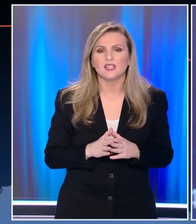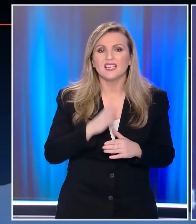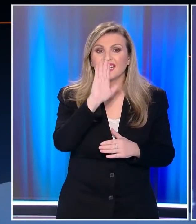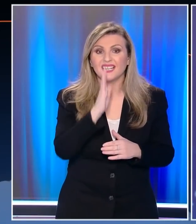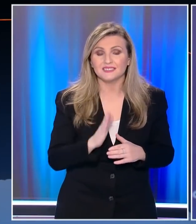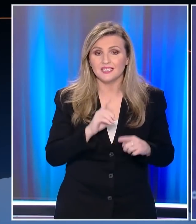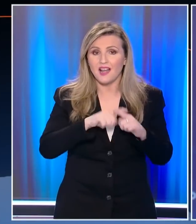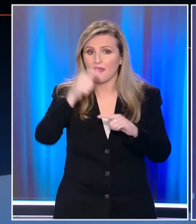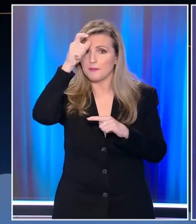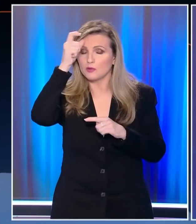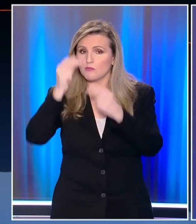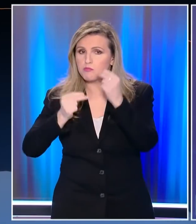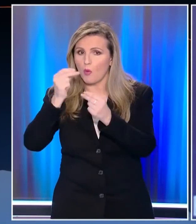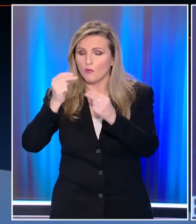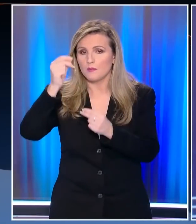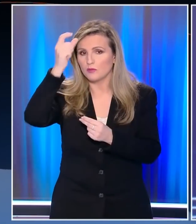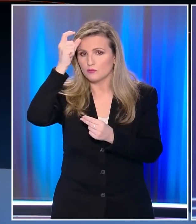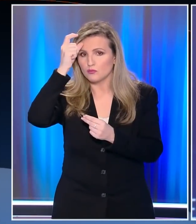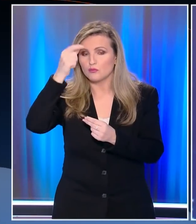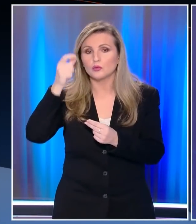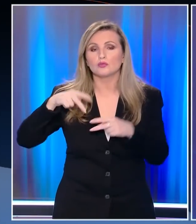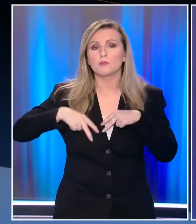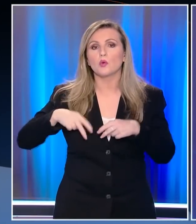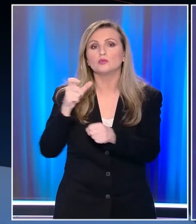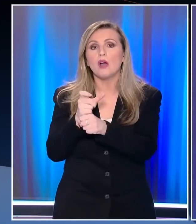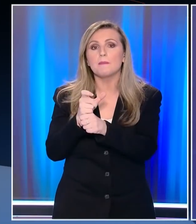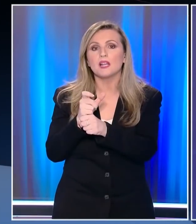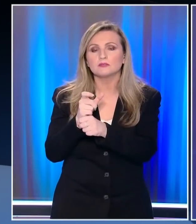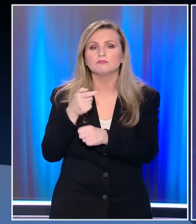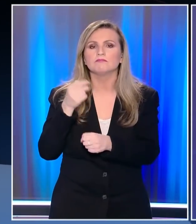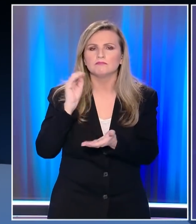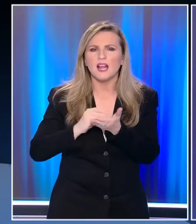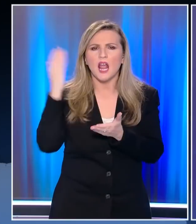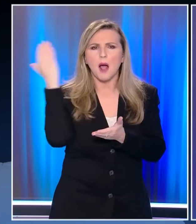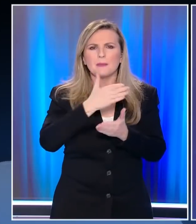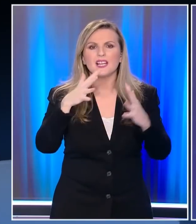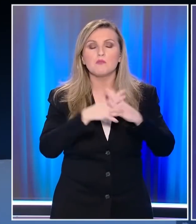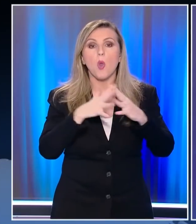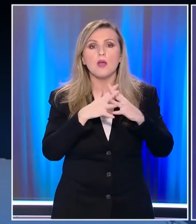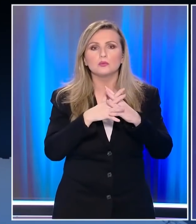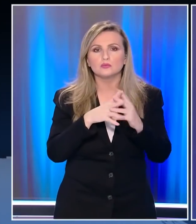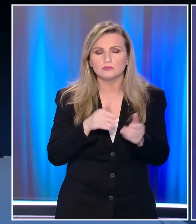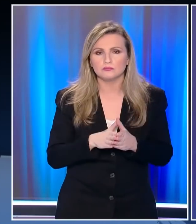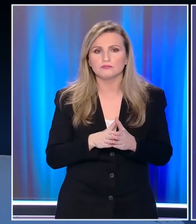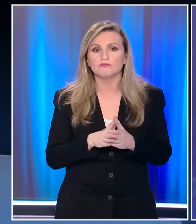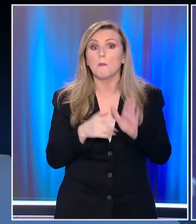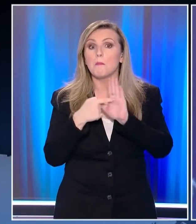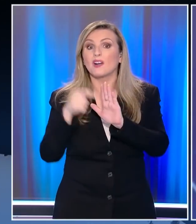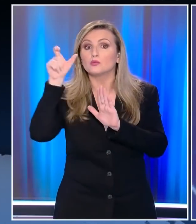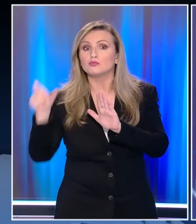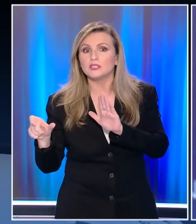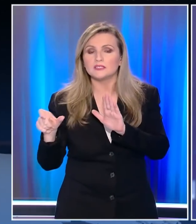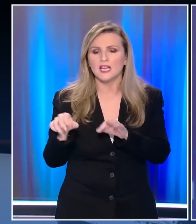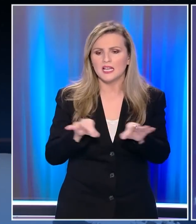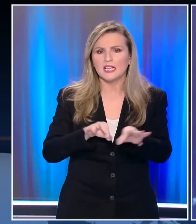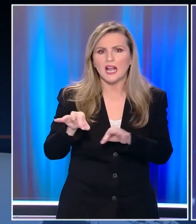με την Ελλάδα επιχειρεί να ανοίξει Άγκυρα, καθώς ο Τούρκος Υπουργός Άμυνας επαναφέρει την απειλή πολέμου. Μάλιστα, παρουσίασε και χάρτες με